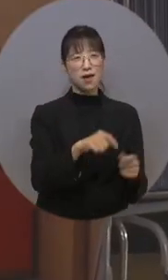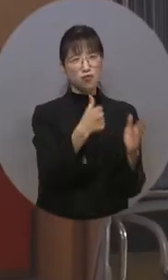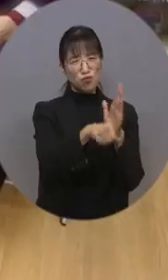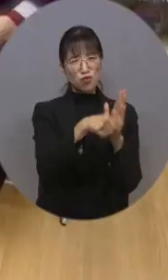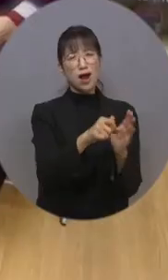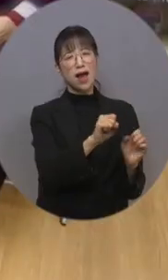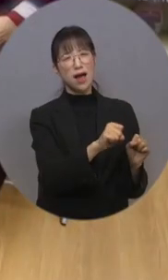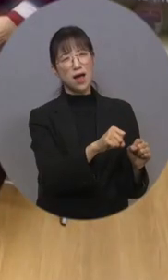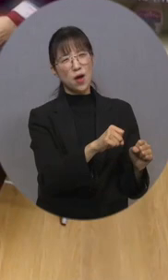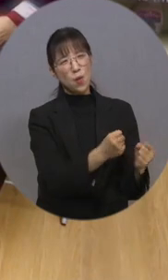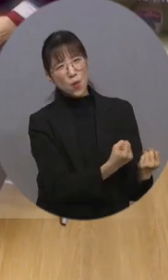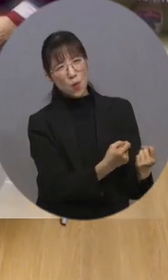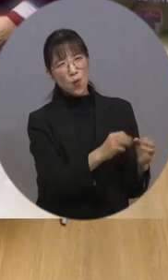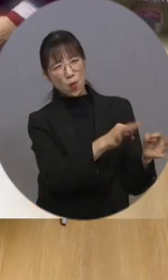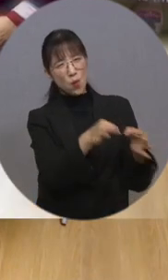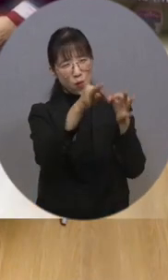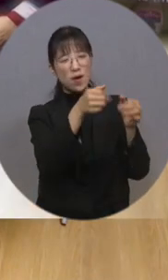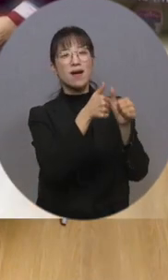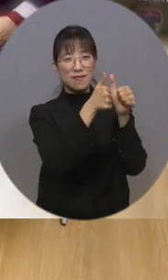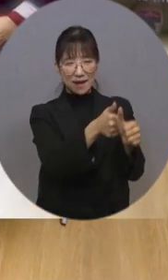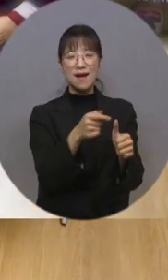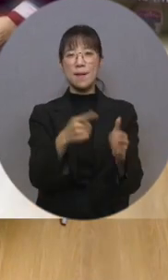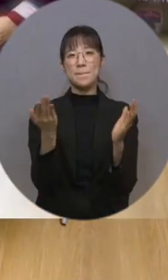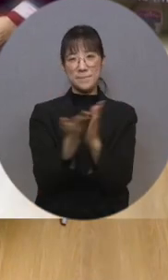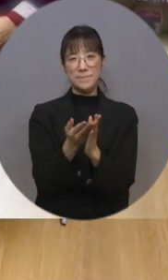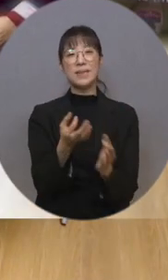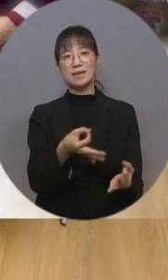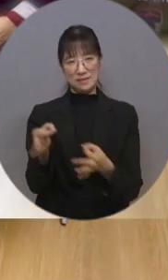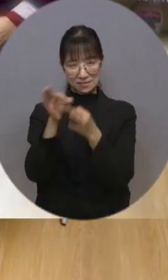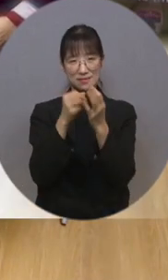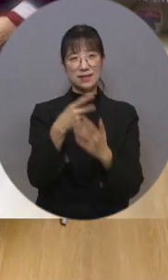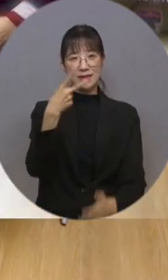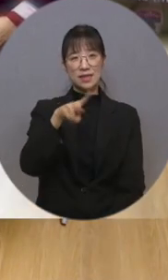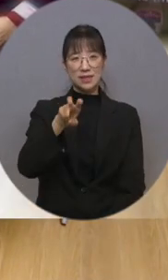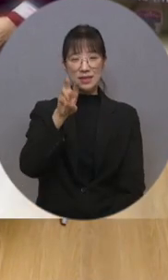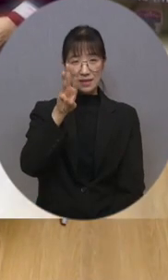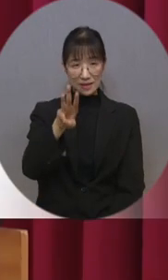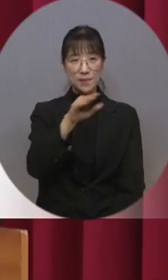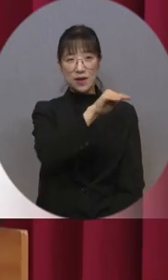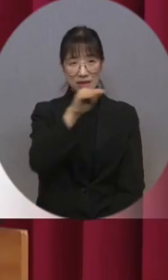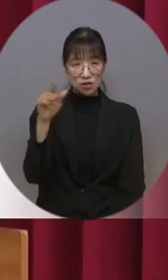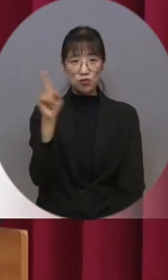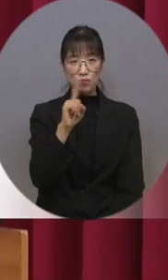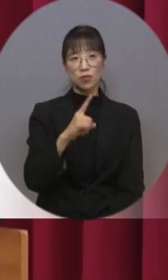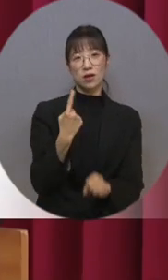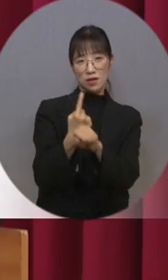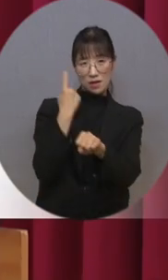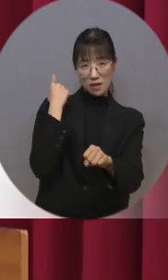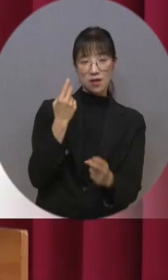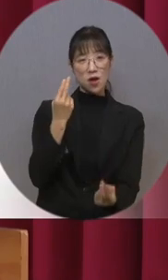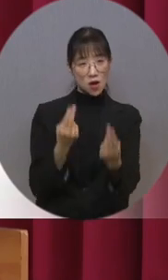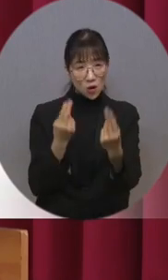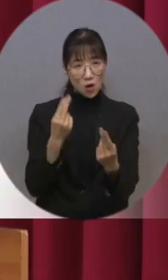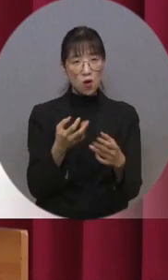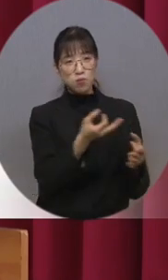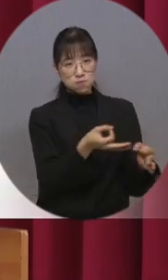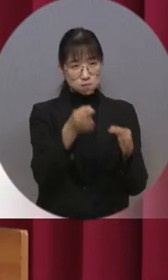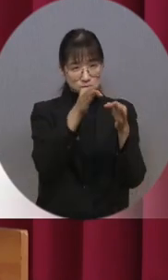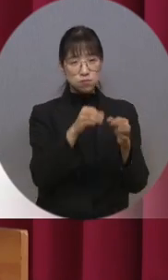반영해 인상됩니다. 보건복지부는 2023년 기초연금 기준 연금액을 전년도 소비자